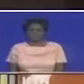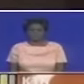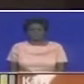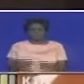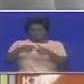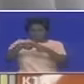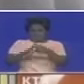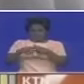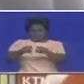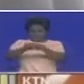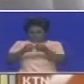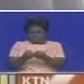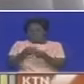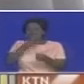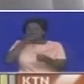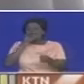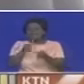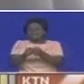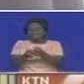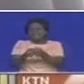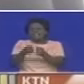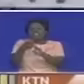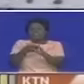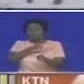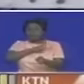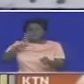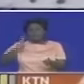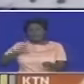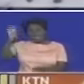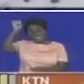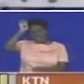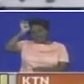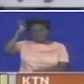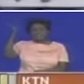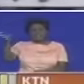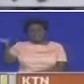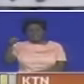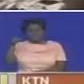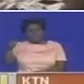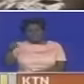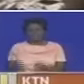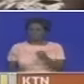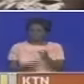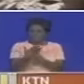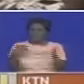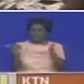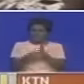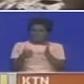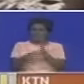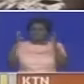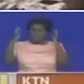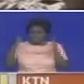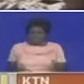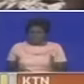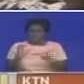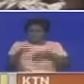Hitilafu kwenye mtambo wa kukausha mahindi katika bodi ya kitaifa ya nafaka mjini Eldoret imewasababisha wakulima wa mahindi mashaka,